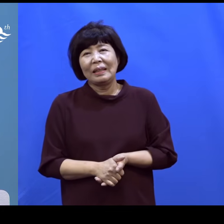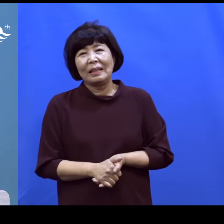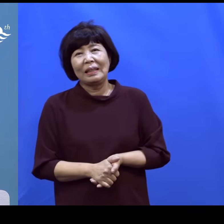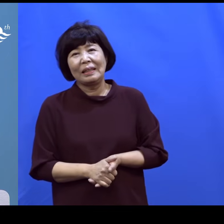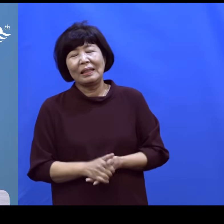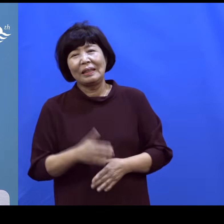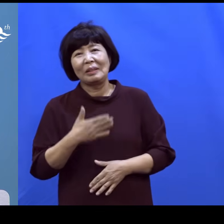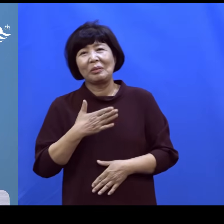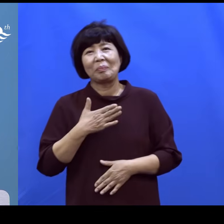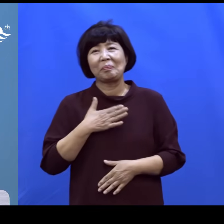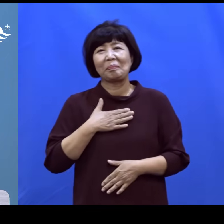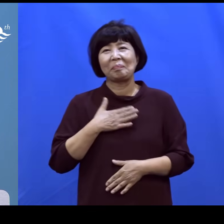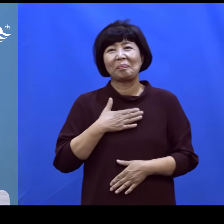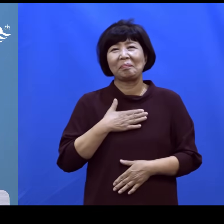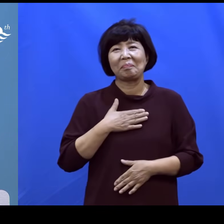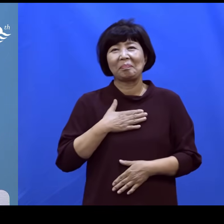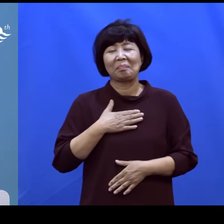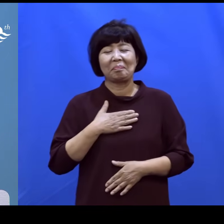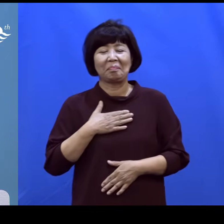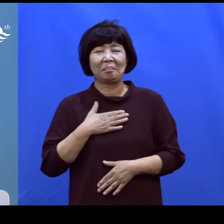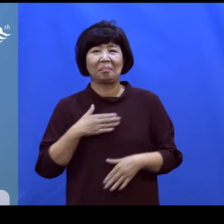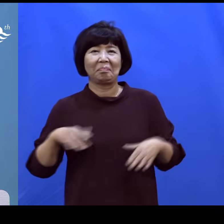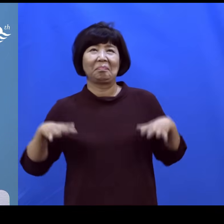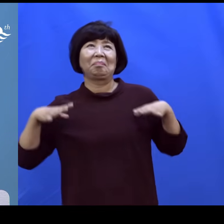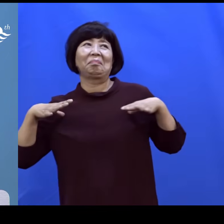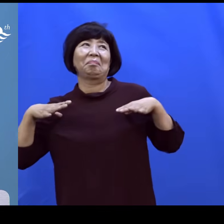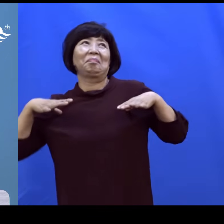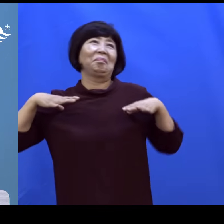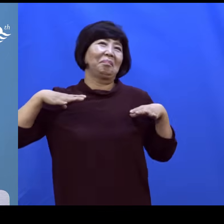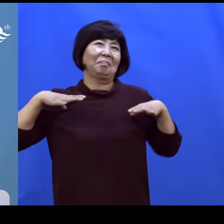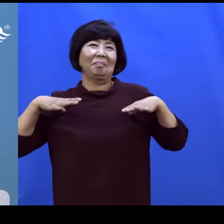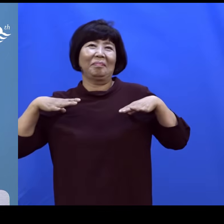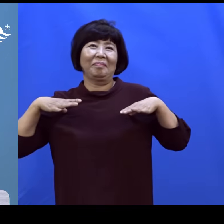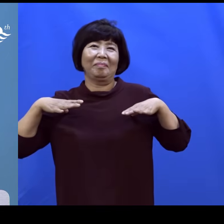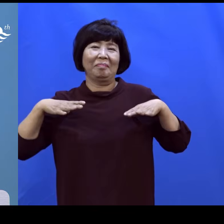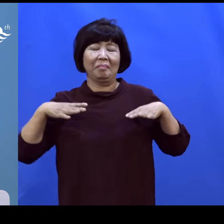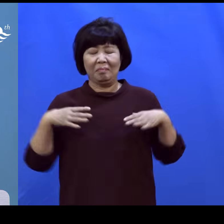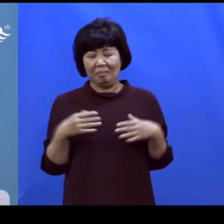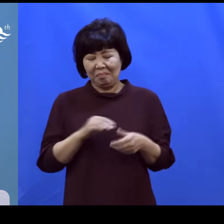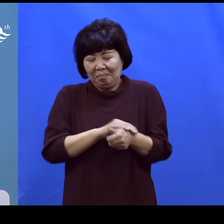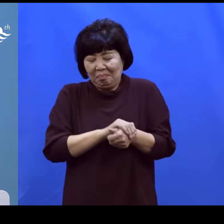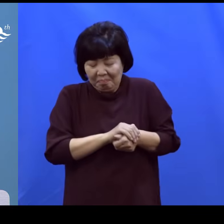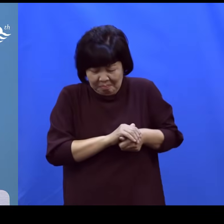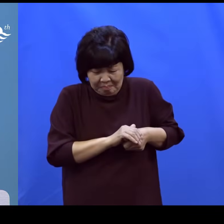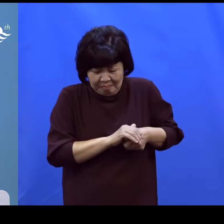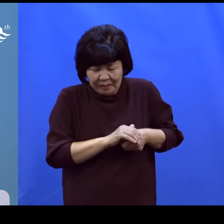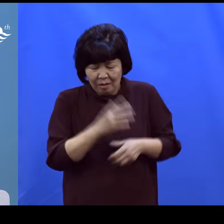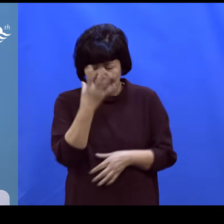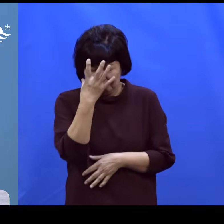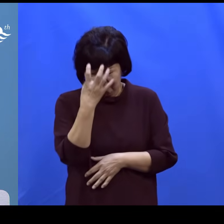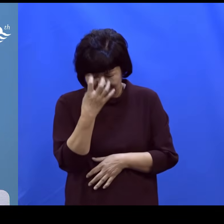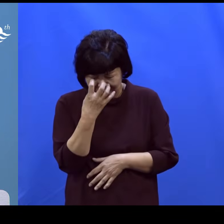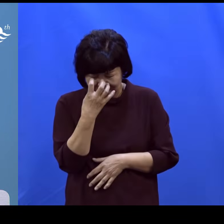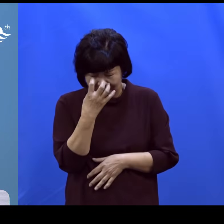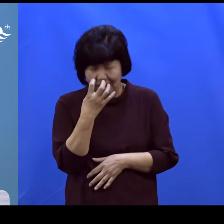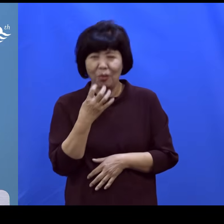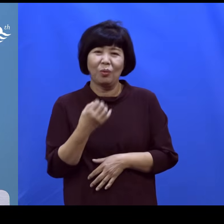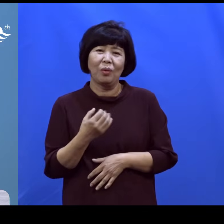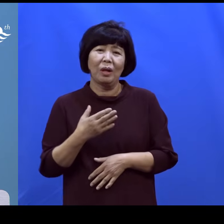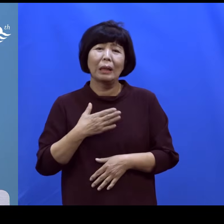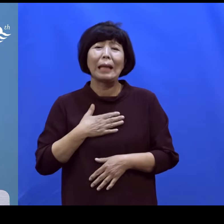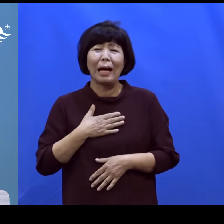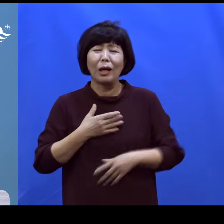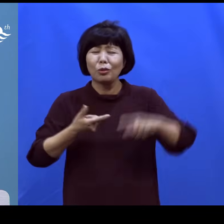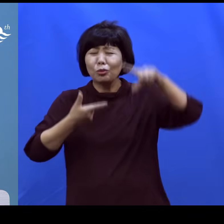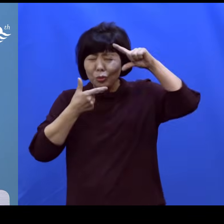좀 드러나면 우쭐하고, 존재감이 좀 드러나지 않으면 우울해지고, 내가 주인공이